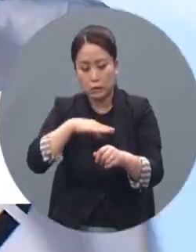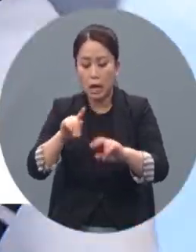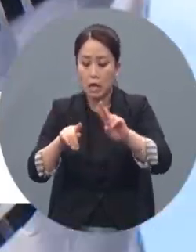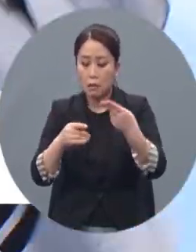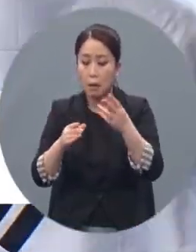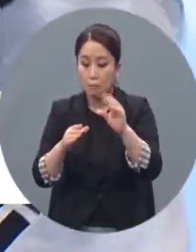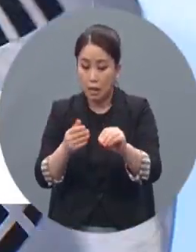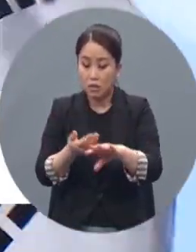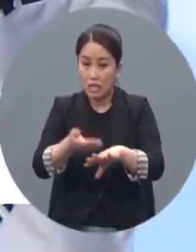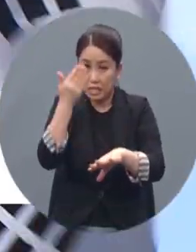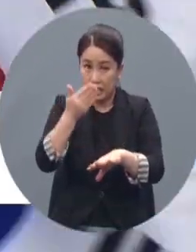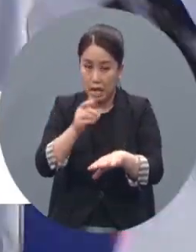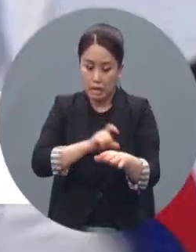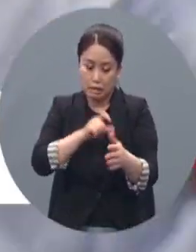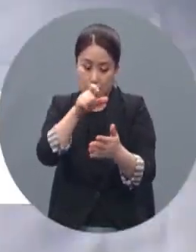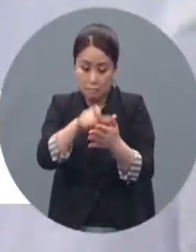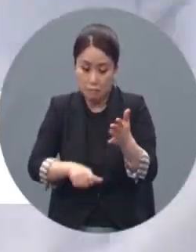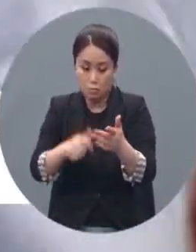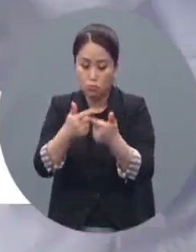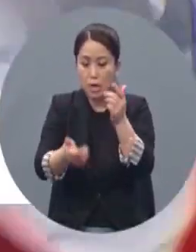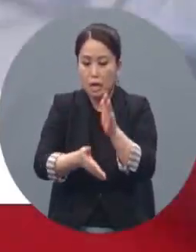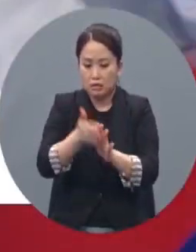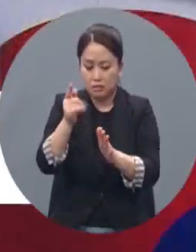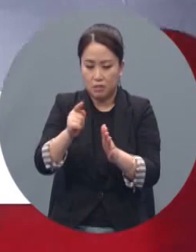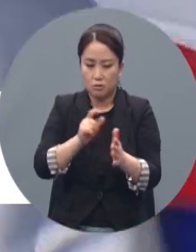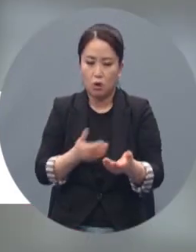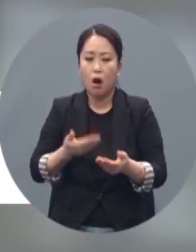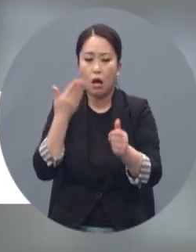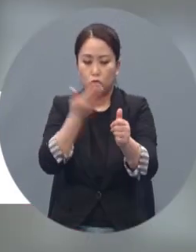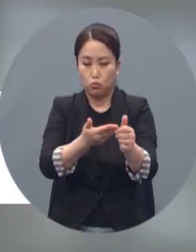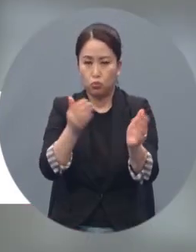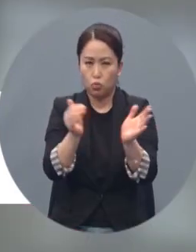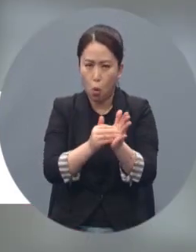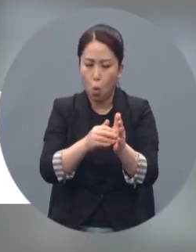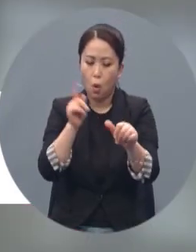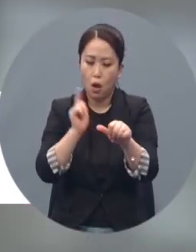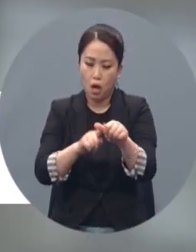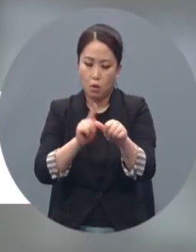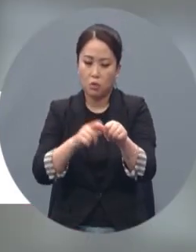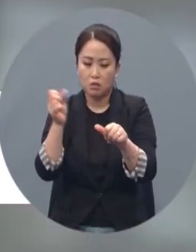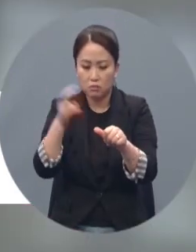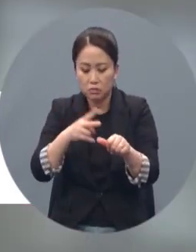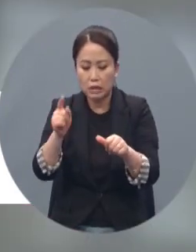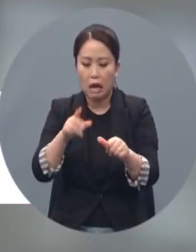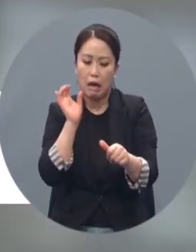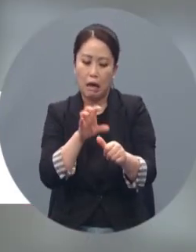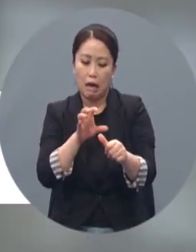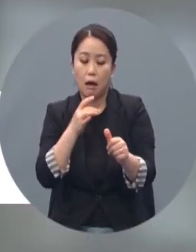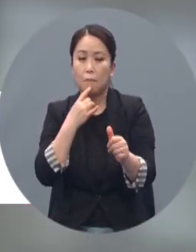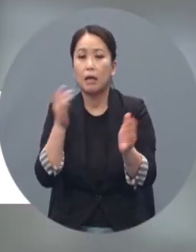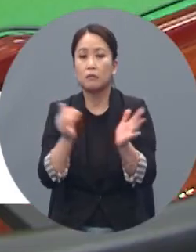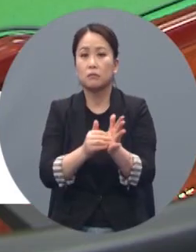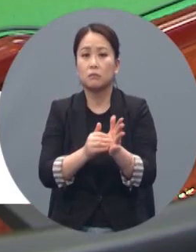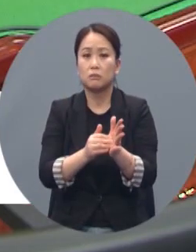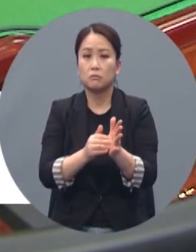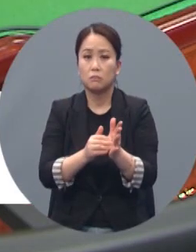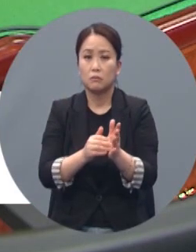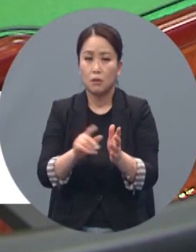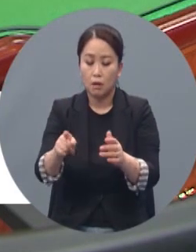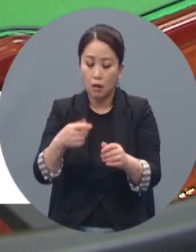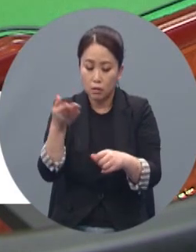금품을 받은 사람 명단을 부산시에 보냈고 A 실장은 견책 처분을 받았습니다. 징계를 내린 지